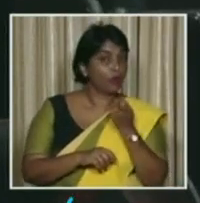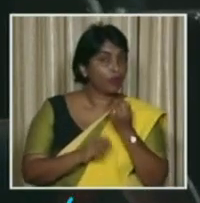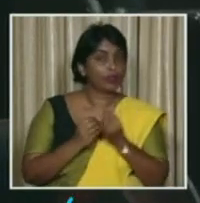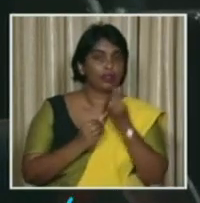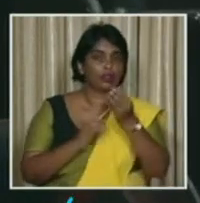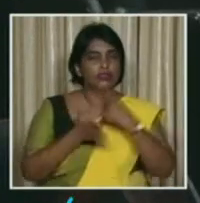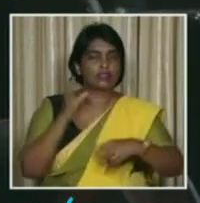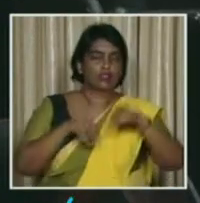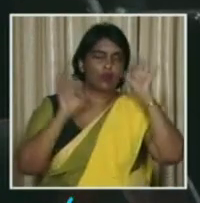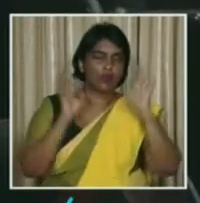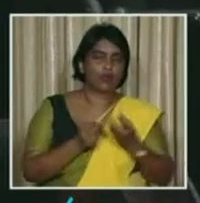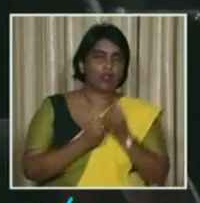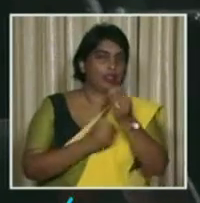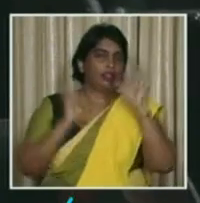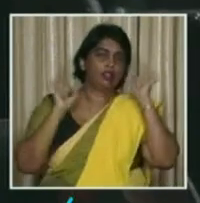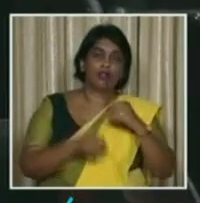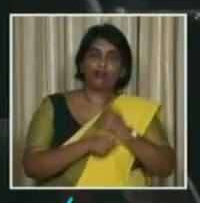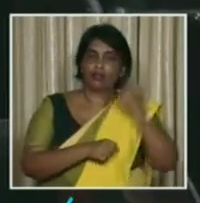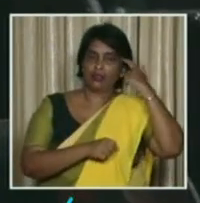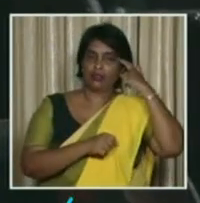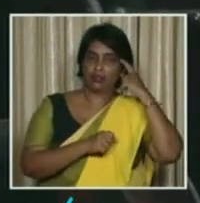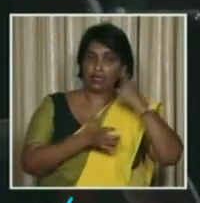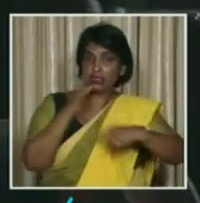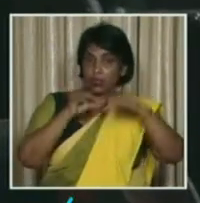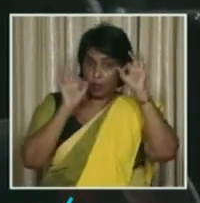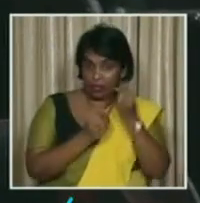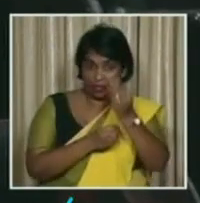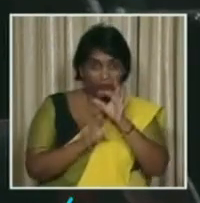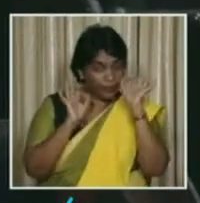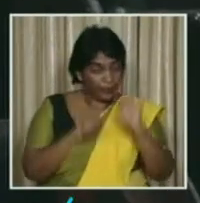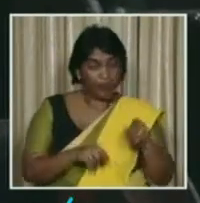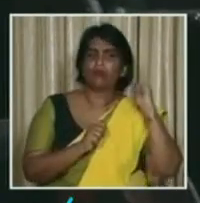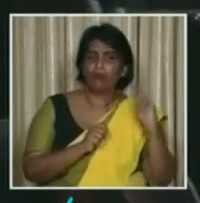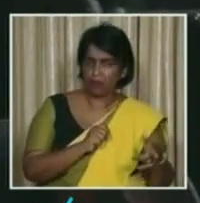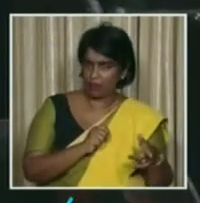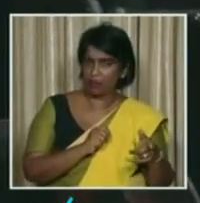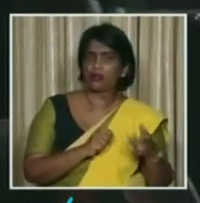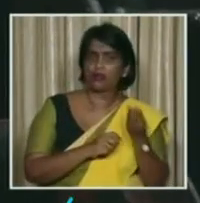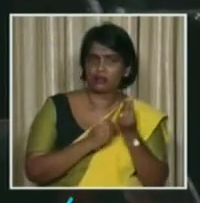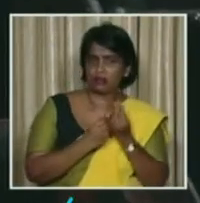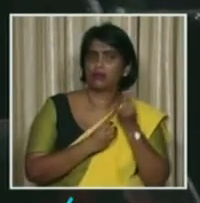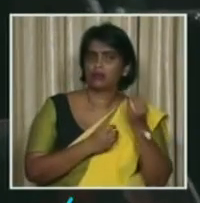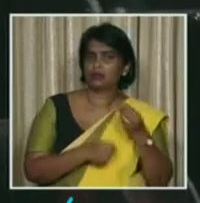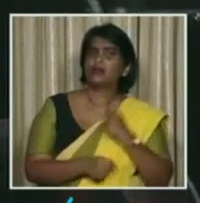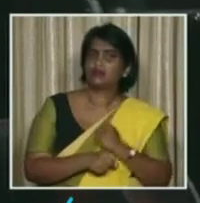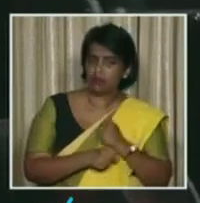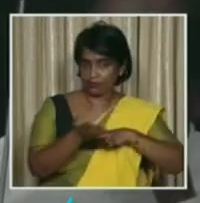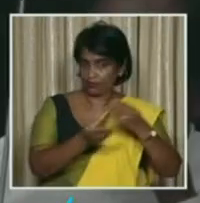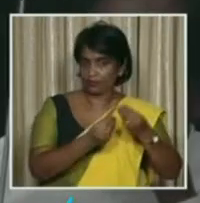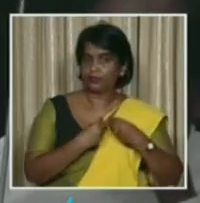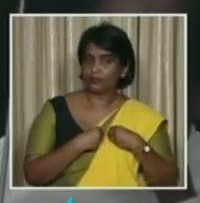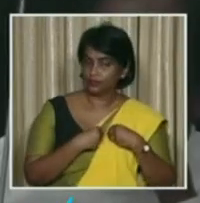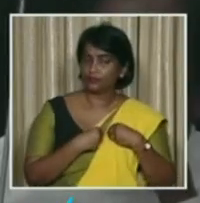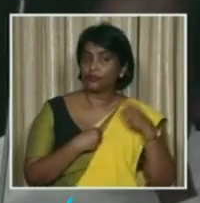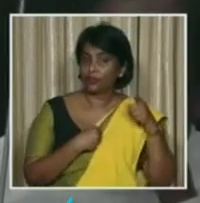ඉන්න ඡන්දේ නොතියන්න. ඉතින් ඡන්දේ නොතියන්න මුදල් නොදී ඉන්න තීන්දුව කළා තියෙනවා නම් පඩි ගෙවන්නත් සල්ලි දෙන්න රජයටම තීන්දුව කරන්න පුළුවන්.